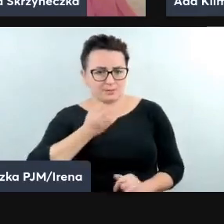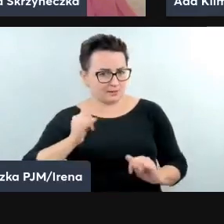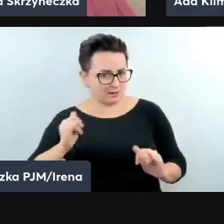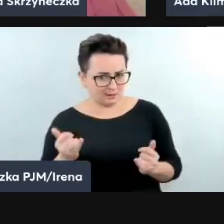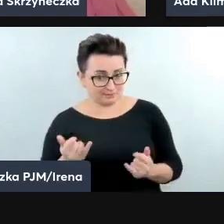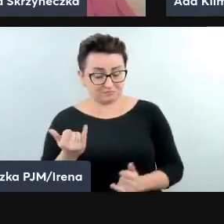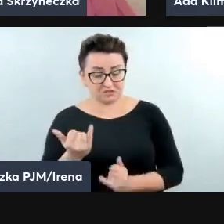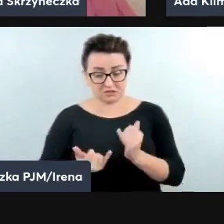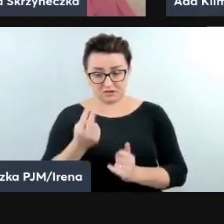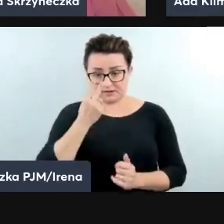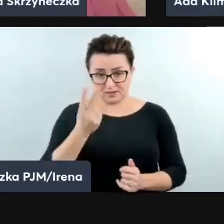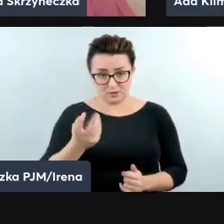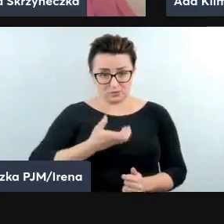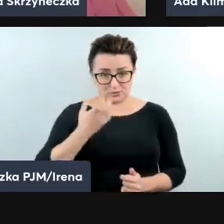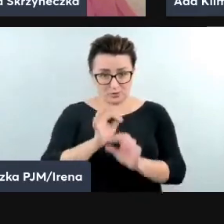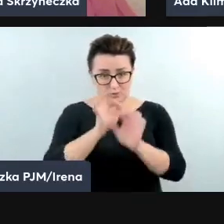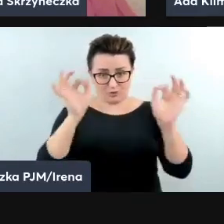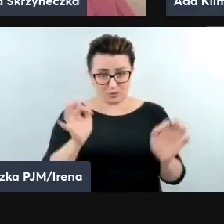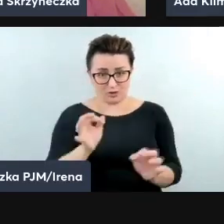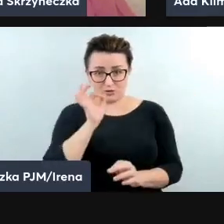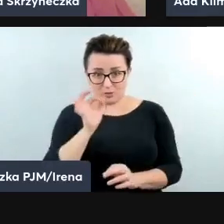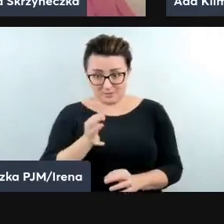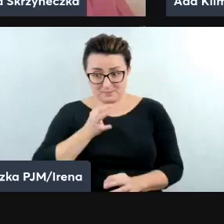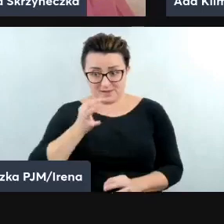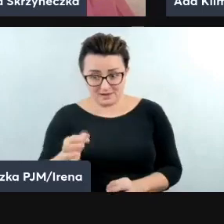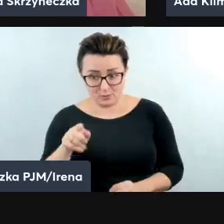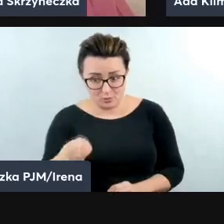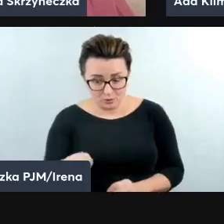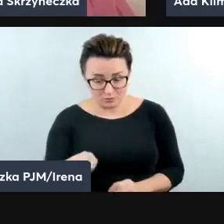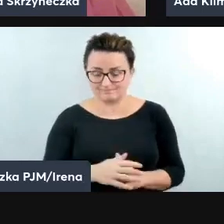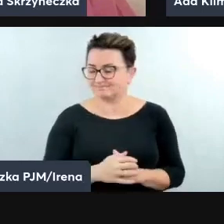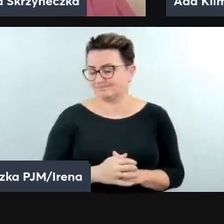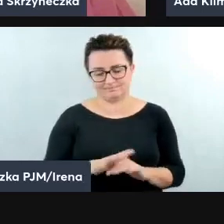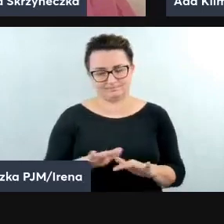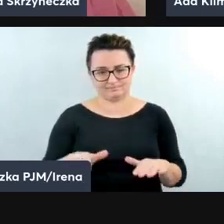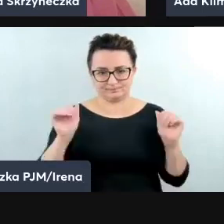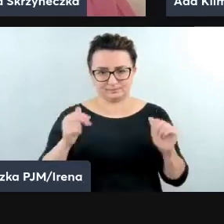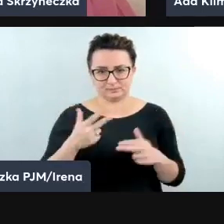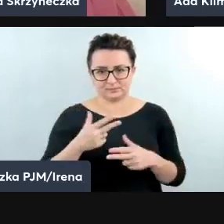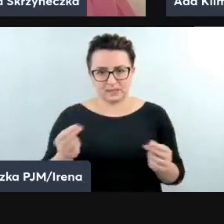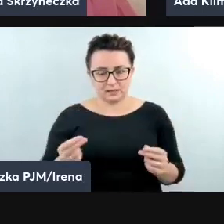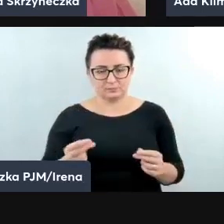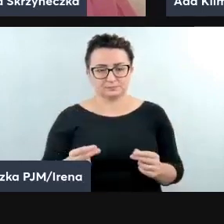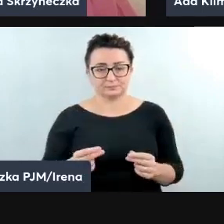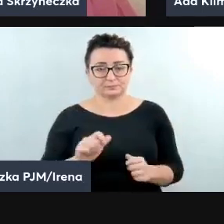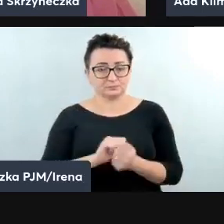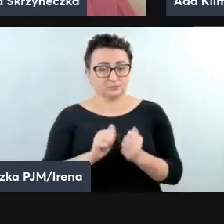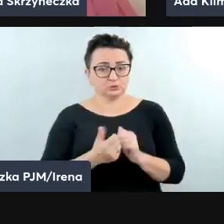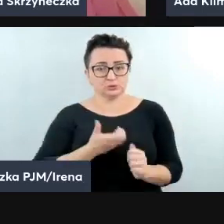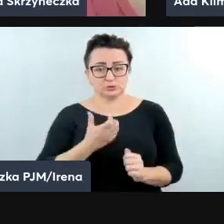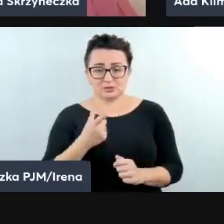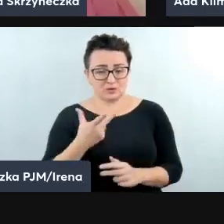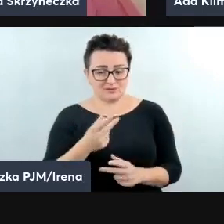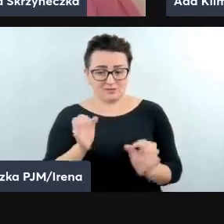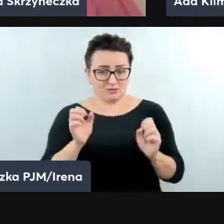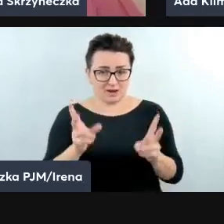takim pytaniem, to nie, albo nie czujemy, że to jest okej, to po prostu tego nie robimy, bo tutaj koszt jest zbyt